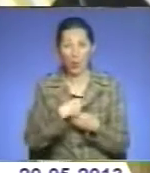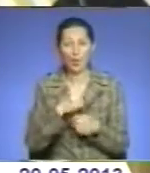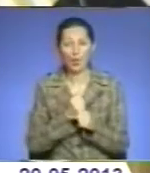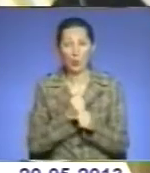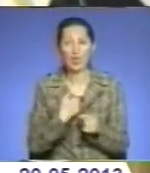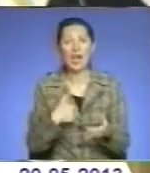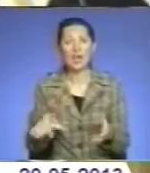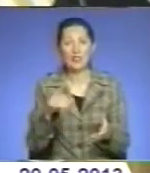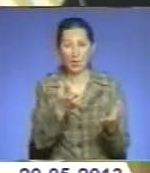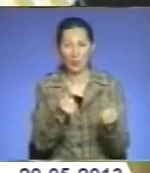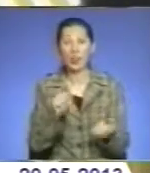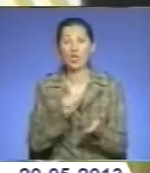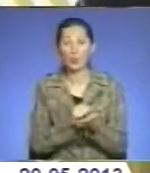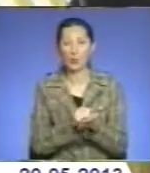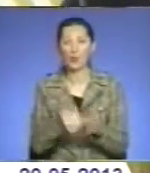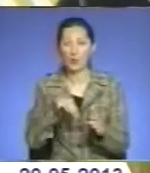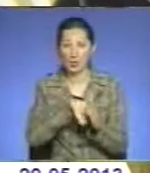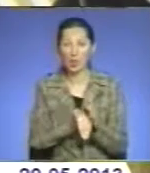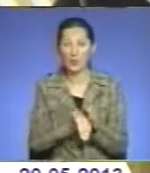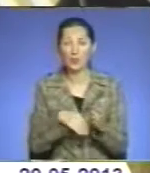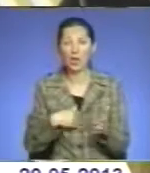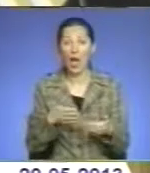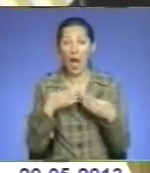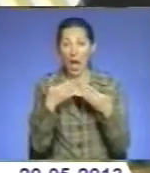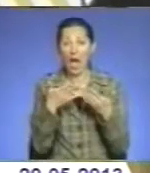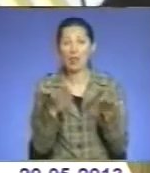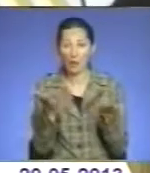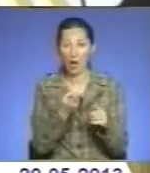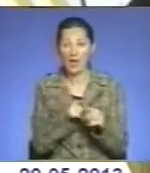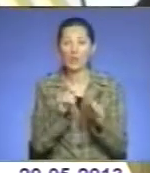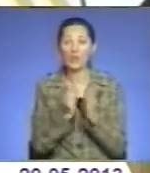с дипломом и с вкладышем, и я открываю этот